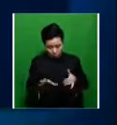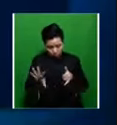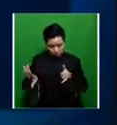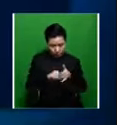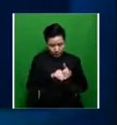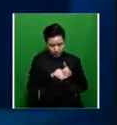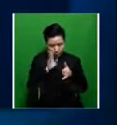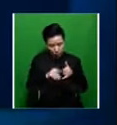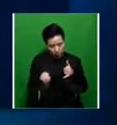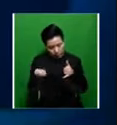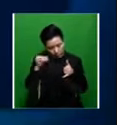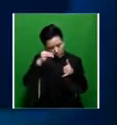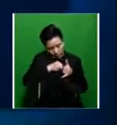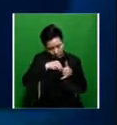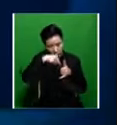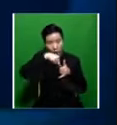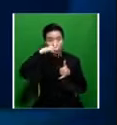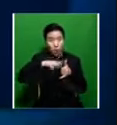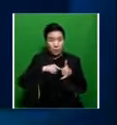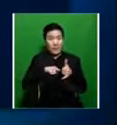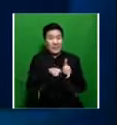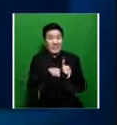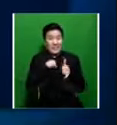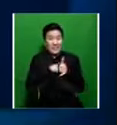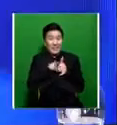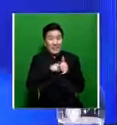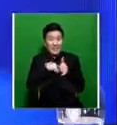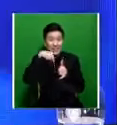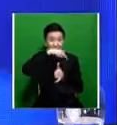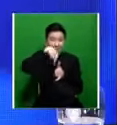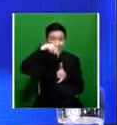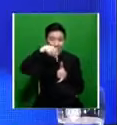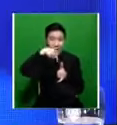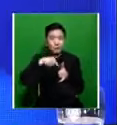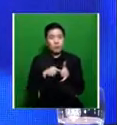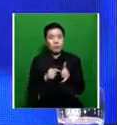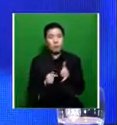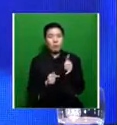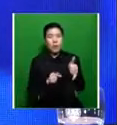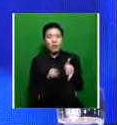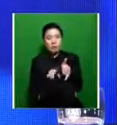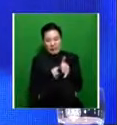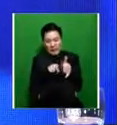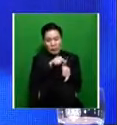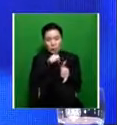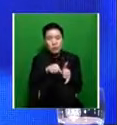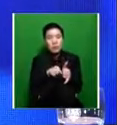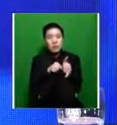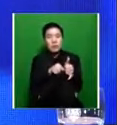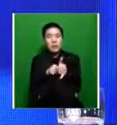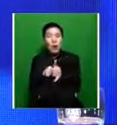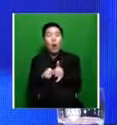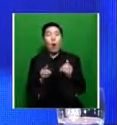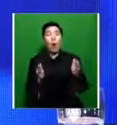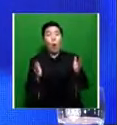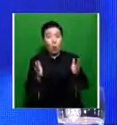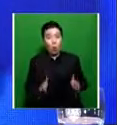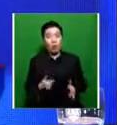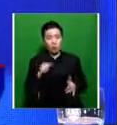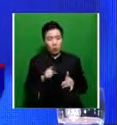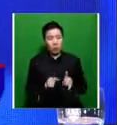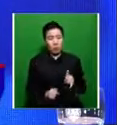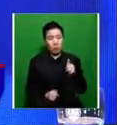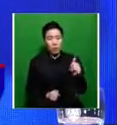ตัวคนที่ติดเชื้อเพราะฉะนั้นการจะติดเชื้อได้ก็คือคนคนนั้นต้องเดินท